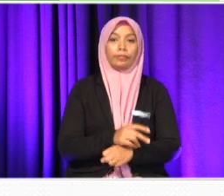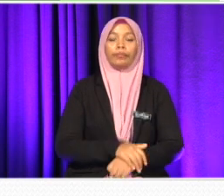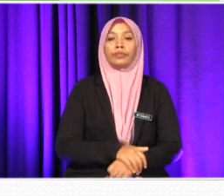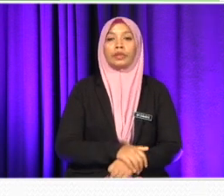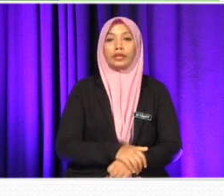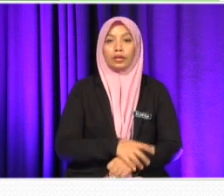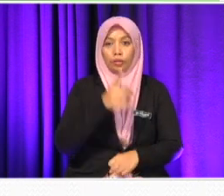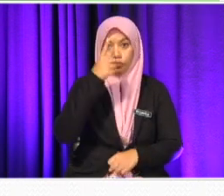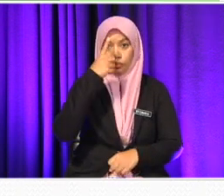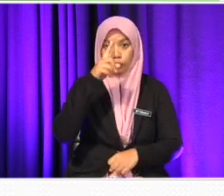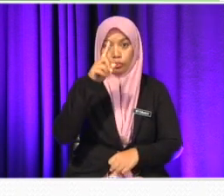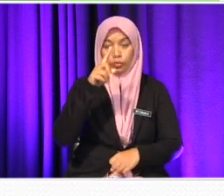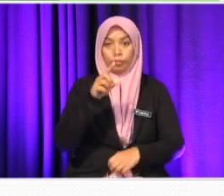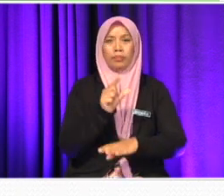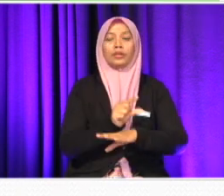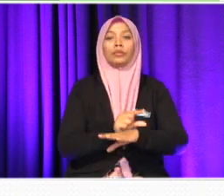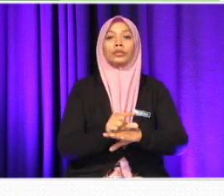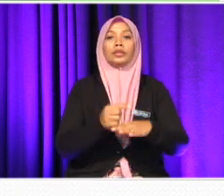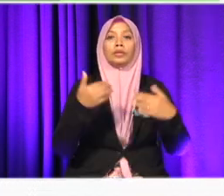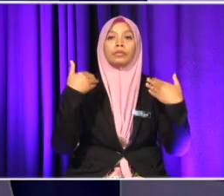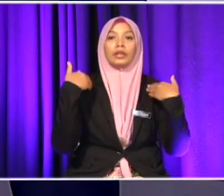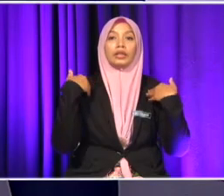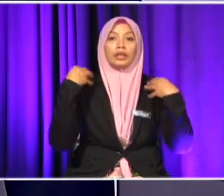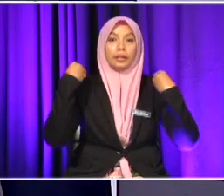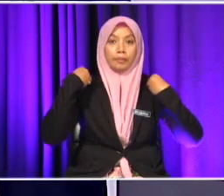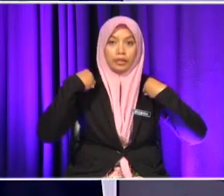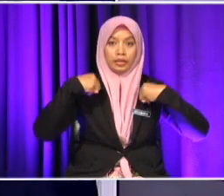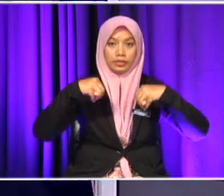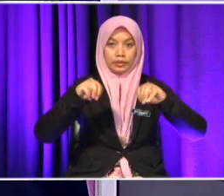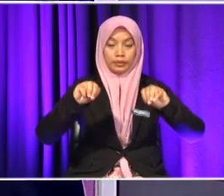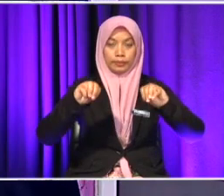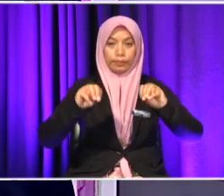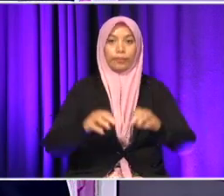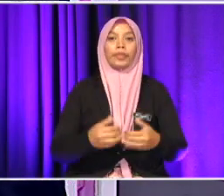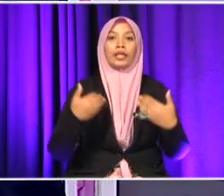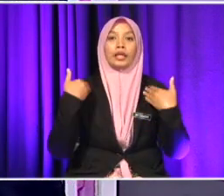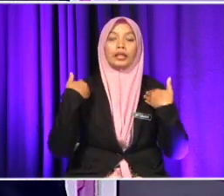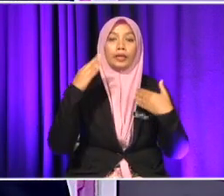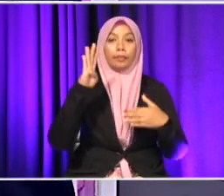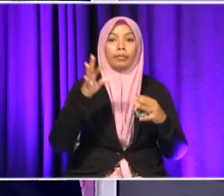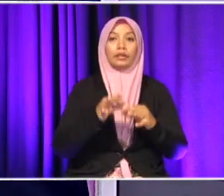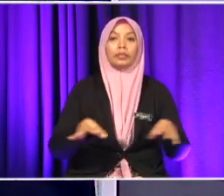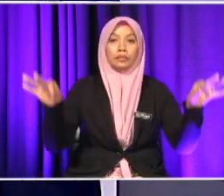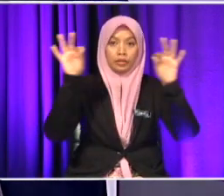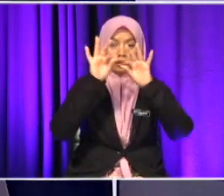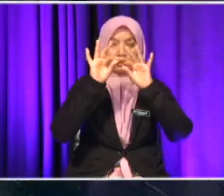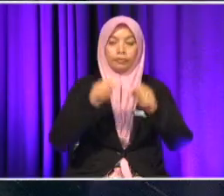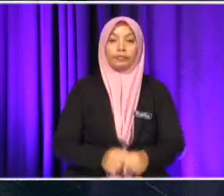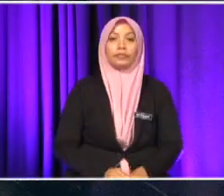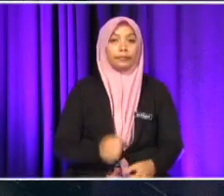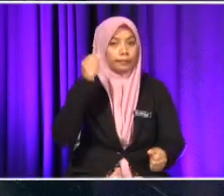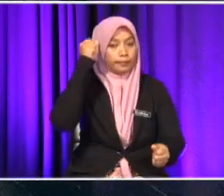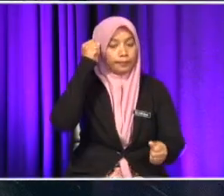kehendak pengguna yang berada di pasaran Oke jadi 4 kepentingan ini ingat oke